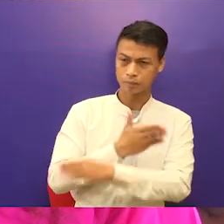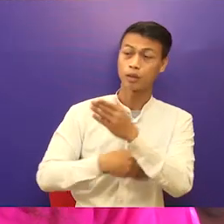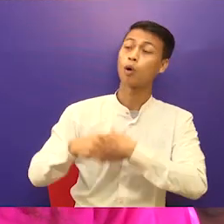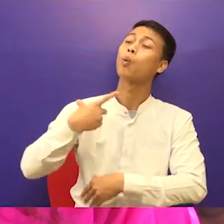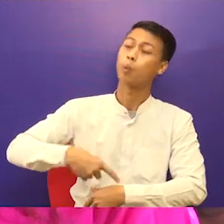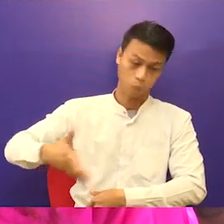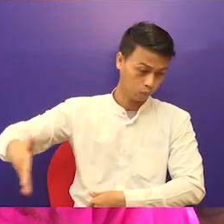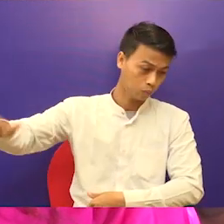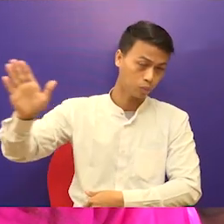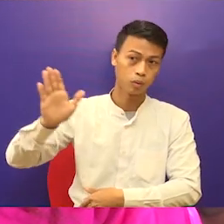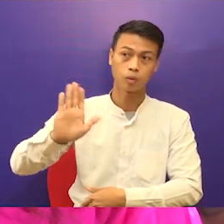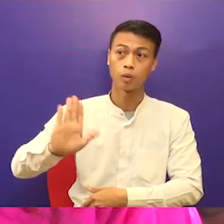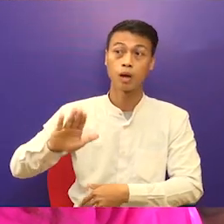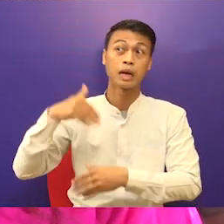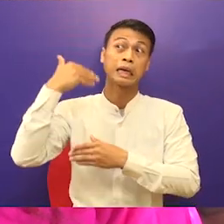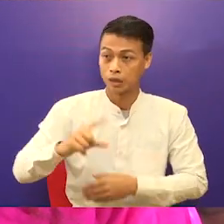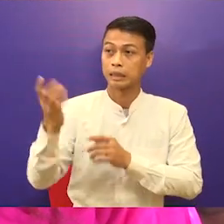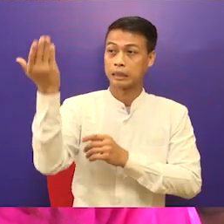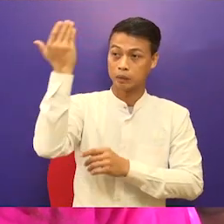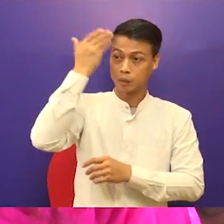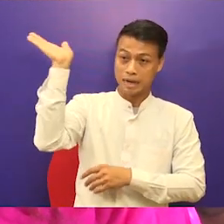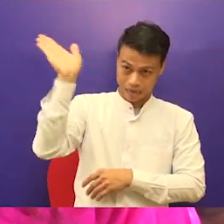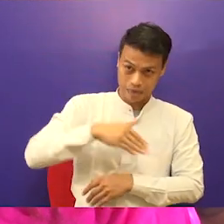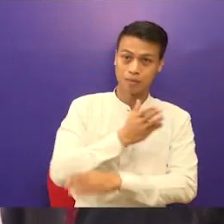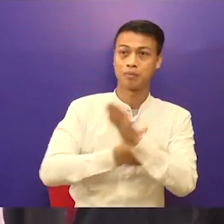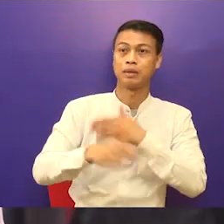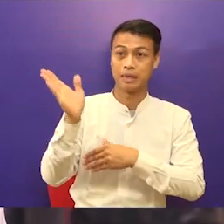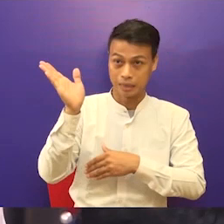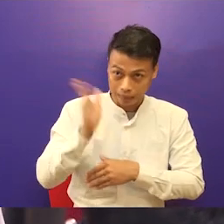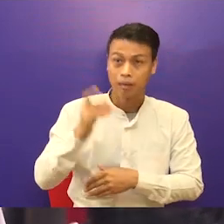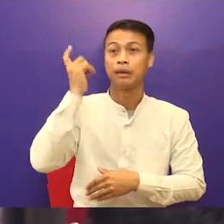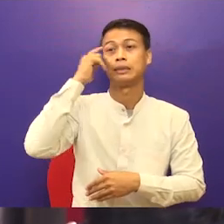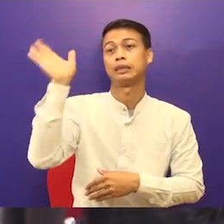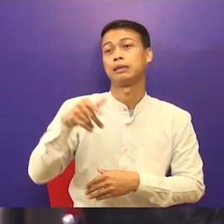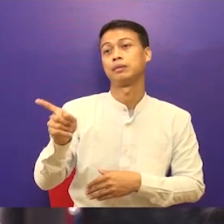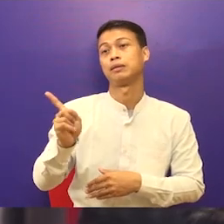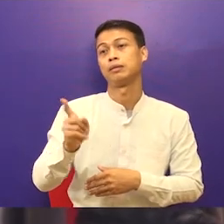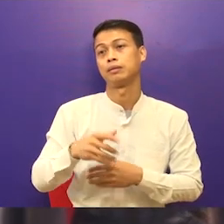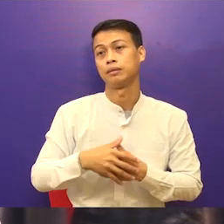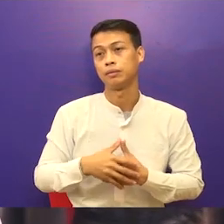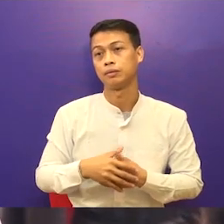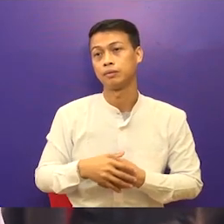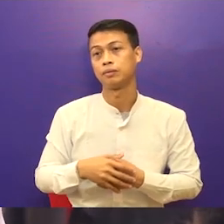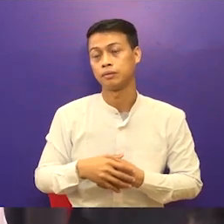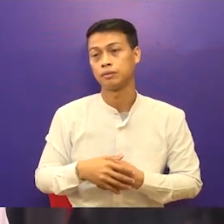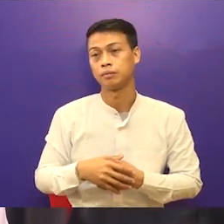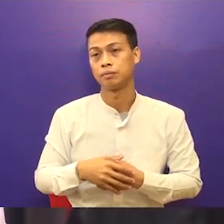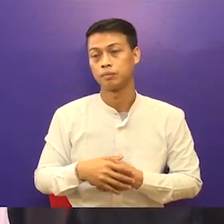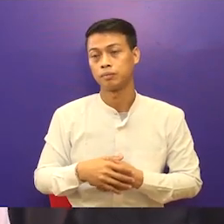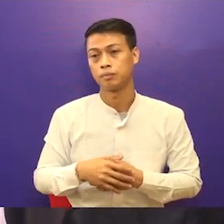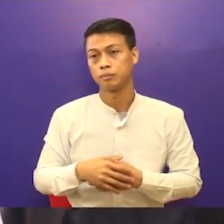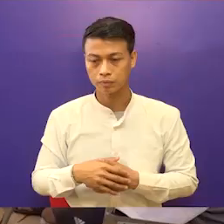ကျွန်တော်တို့ဒီမတန်ဆွမ်းအရေးကိစ္စဒီတဦးတယောက်နဲ့ဆိုင်တဲ့ကိစ္စမဟုတ်ဘူးအားလုံးနဲ့ဆိုင်တဲ့ကိစ္စအားလုံးနဲ့ပတ်သက်တဲ့ကိစ္စ